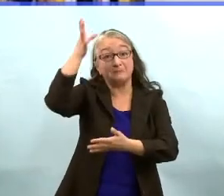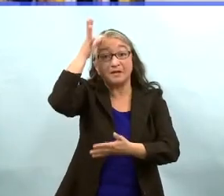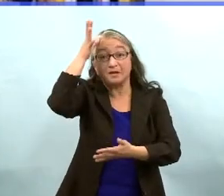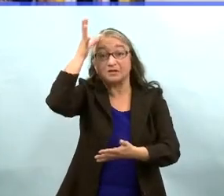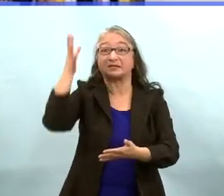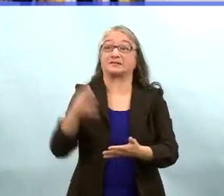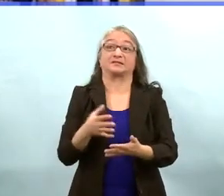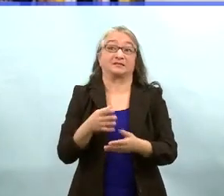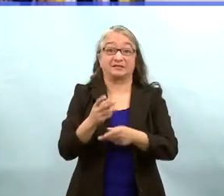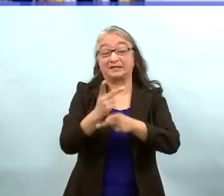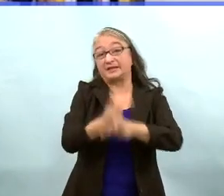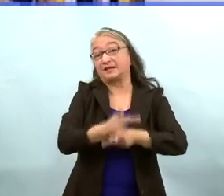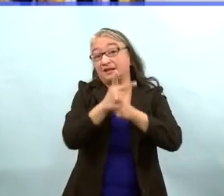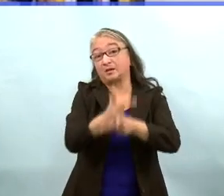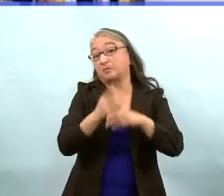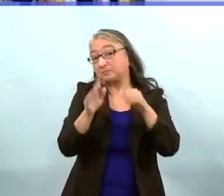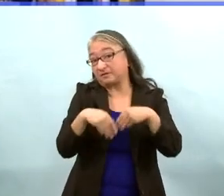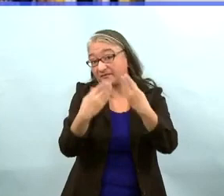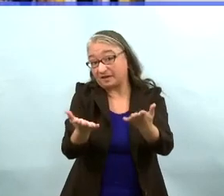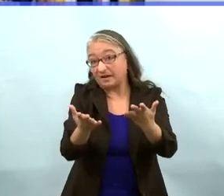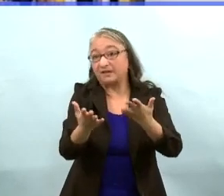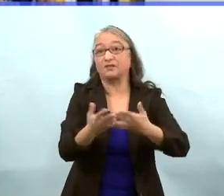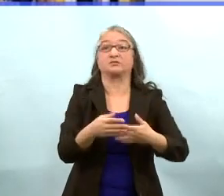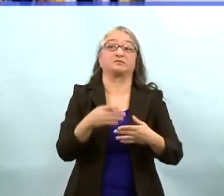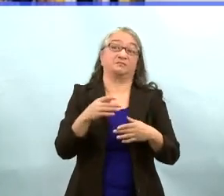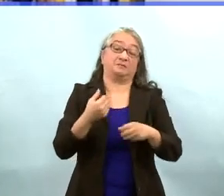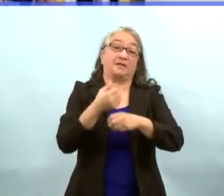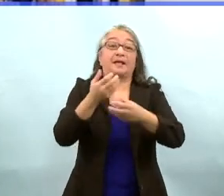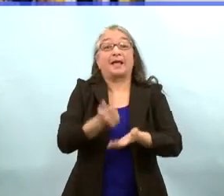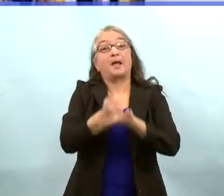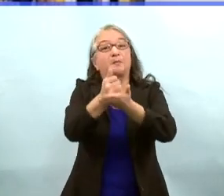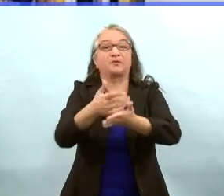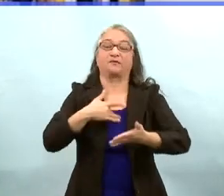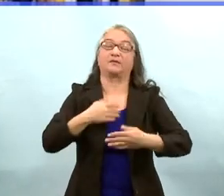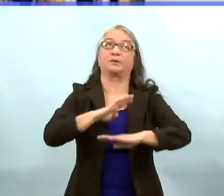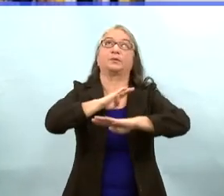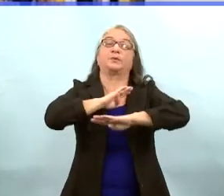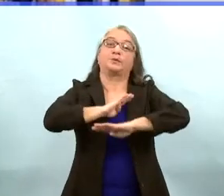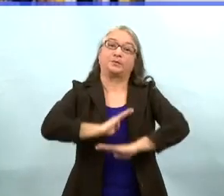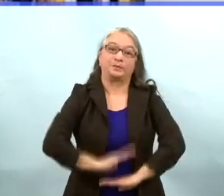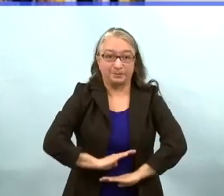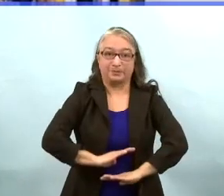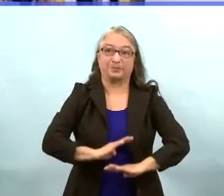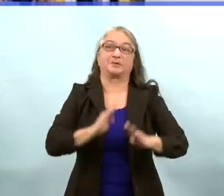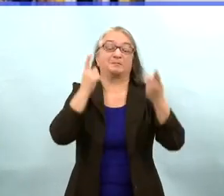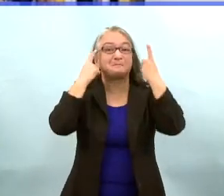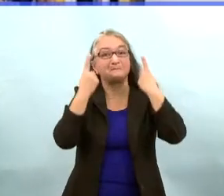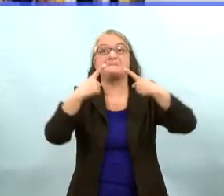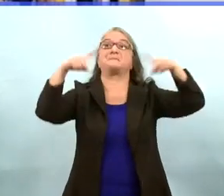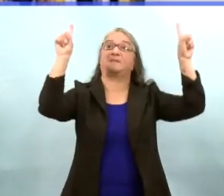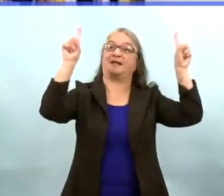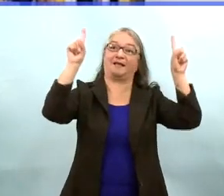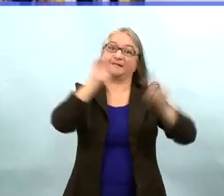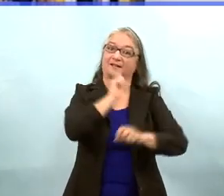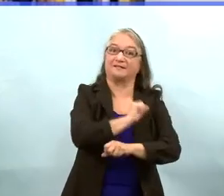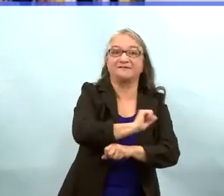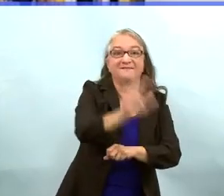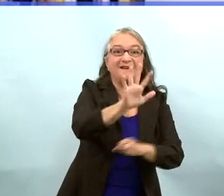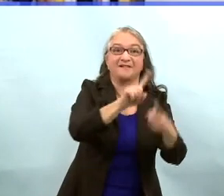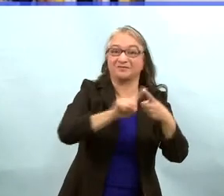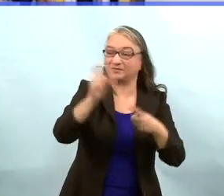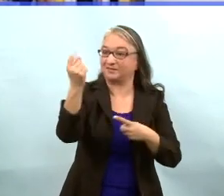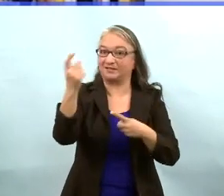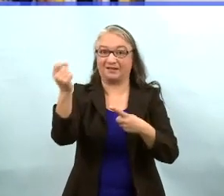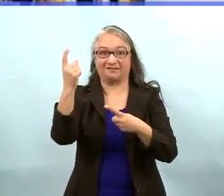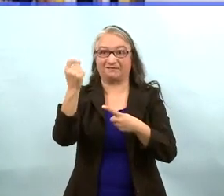sera vraiment un très grand soulagement pour la majorité d'entre vous parce que les parents et en fait tous les gens qui se préoccupent des enfants ne veulent qu'une seule chose pour